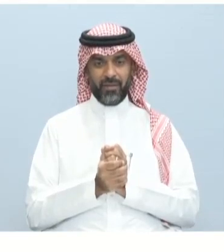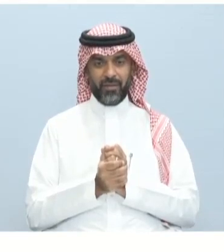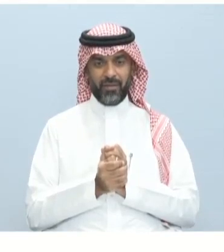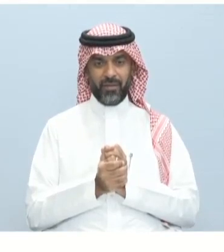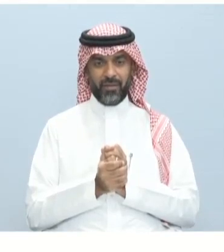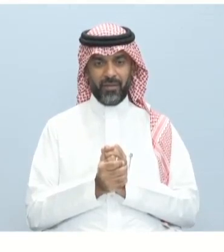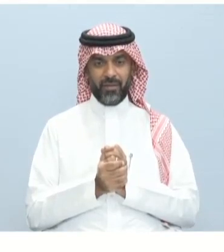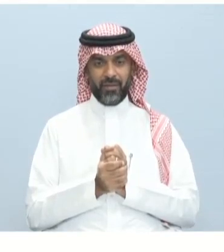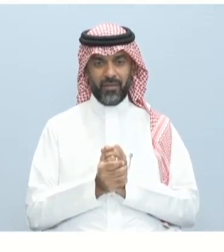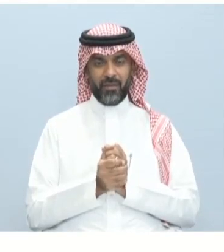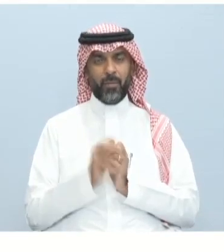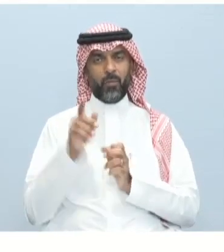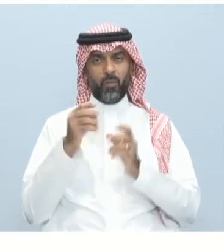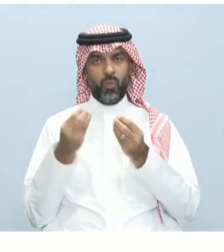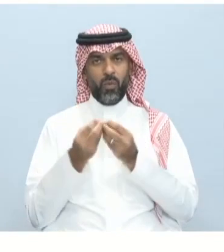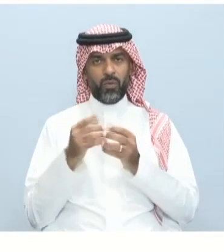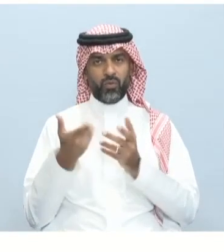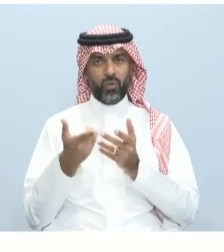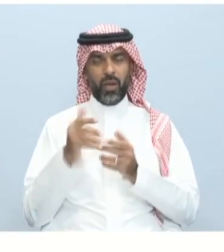بواسطة الإحداثيات الـ X والـ Y